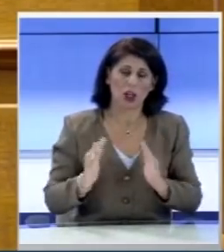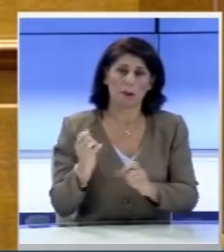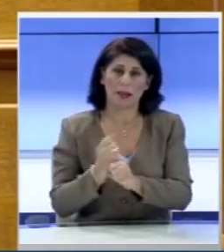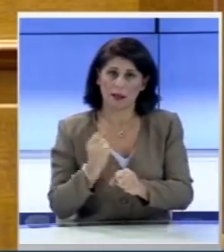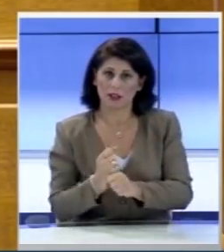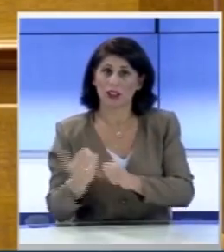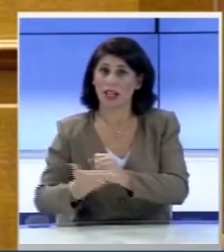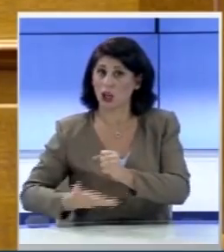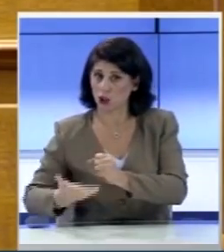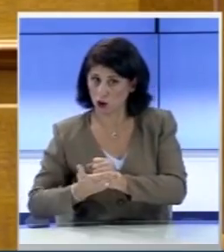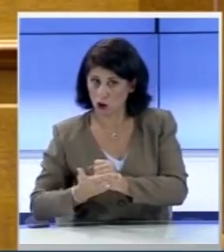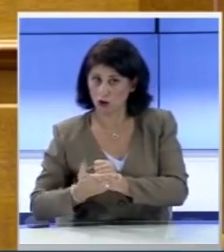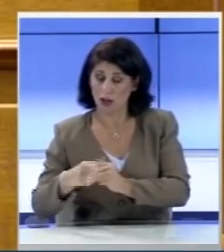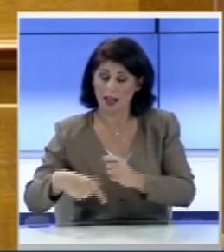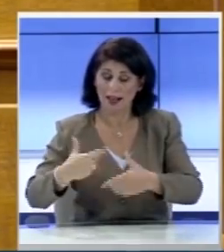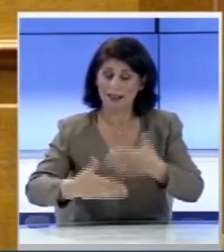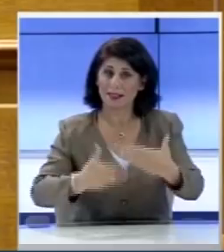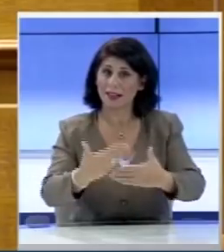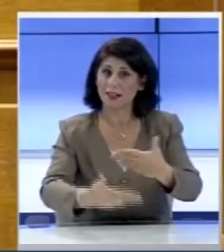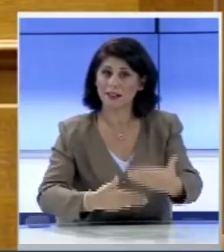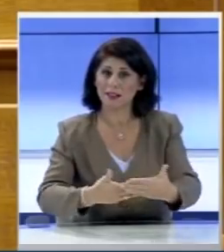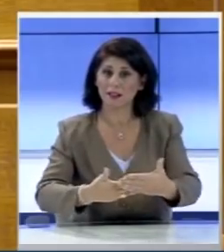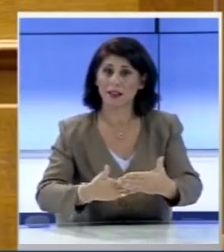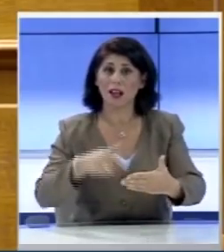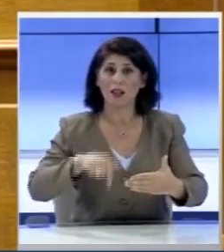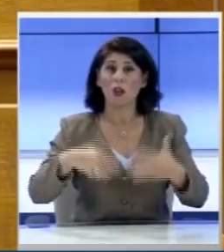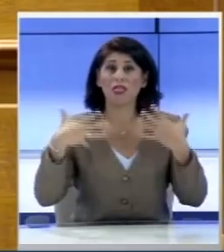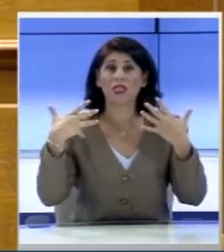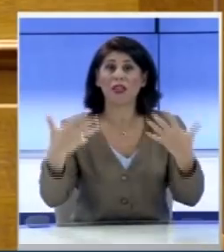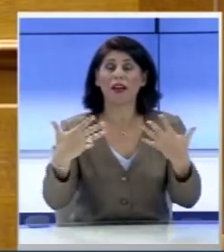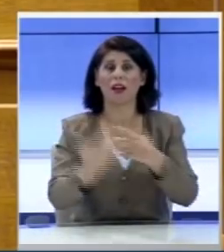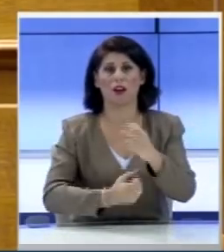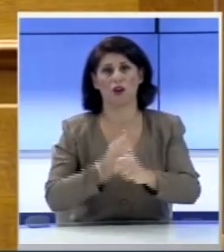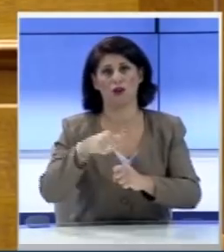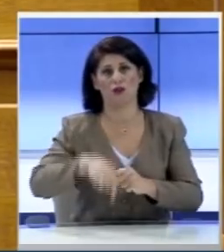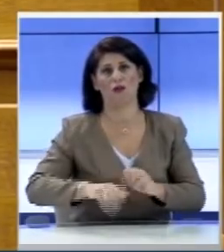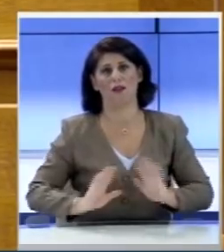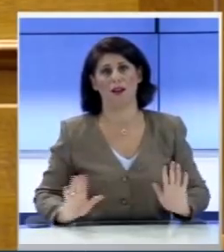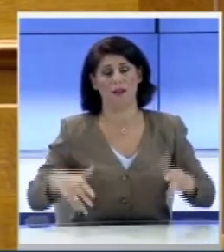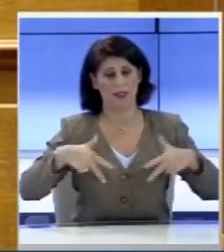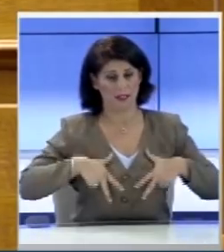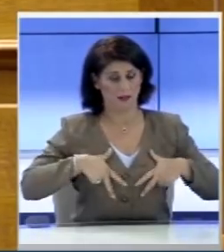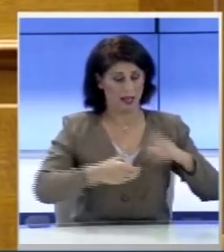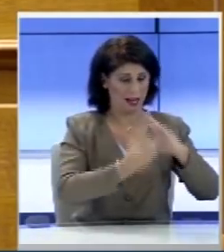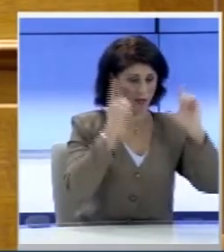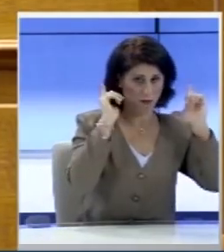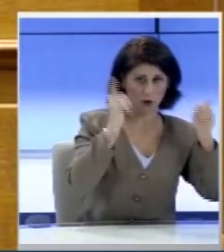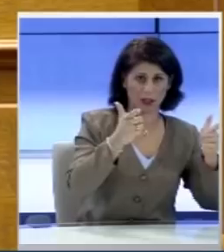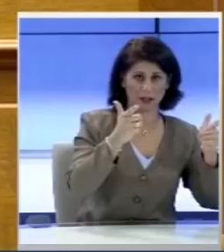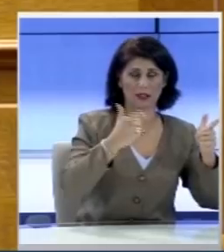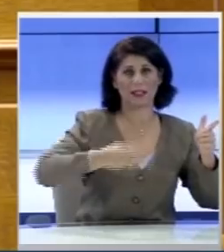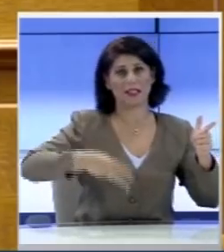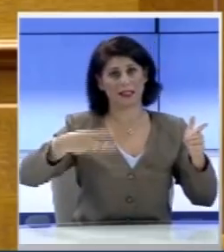επαγγελματιών και αγροτών εξελίσσεται εδώ και μια δεκαετία από τις κυβερνήσεις της Νέας Δημοκρατίας